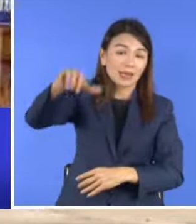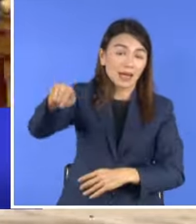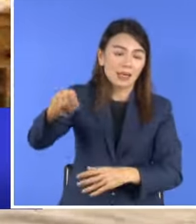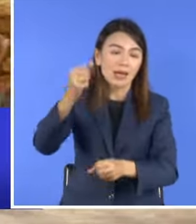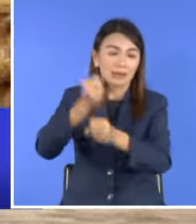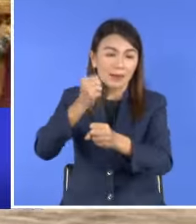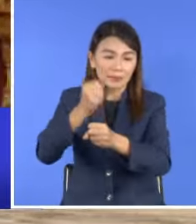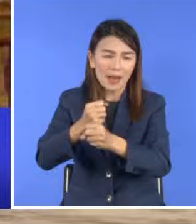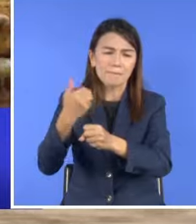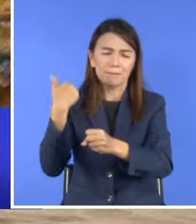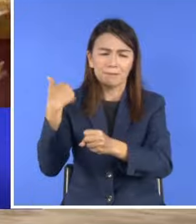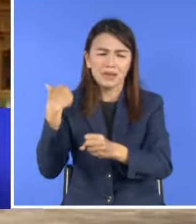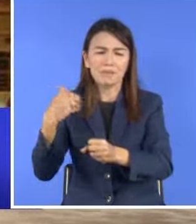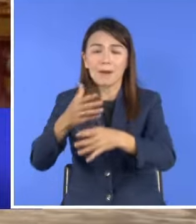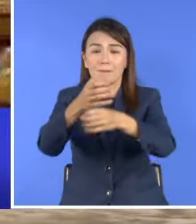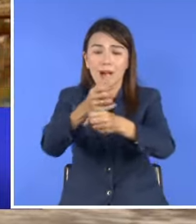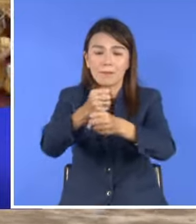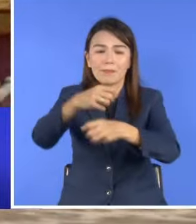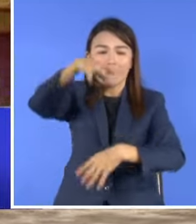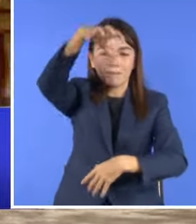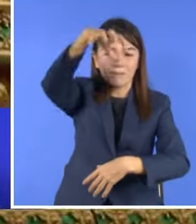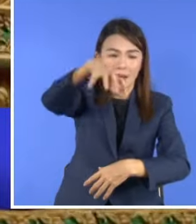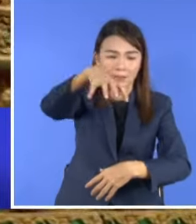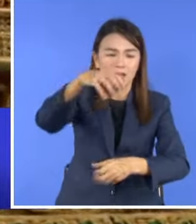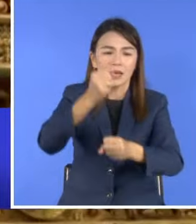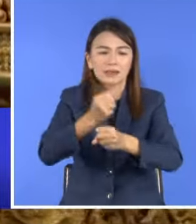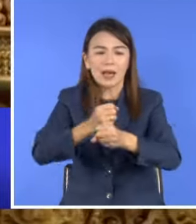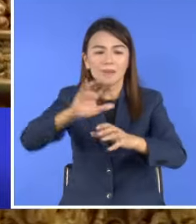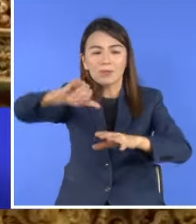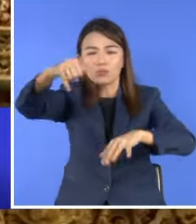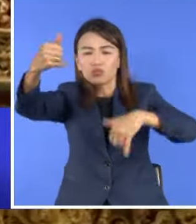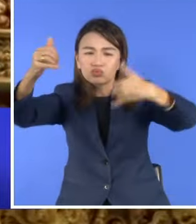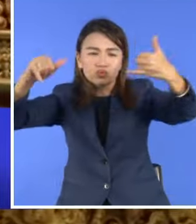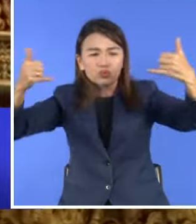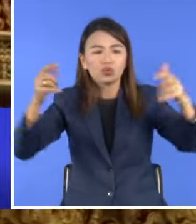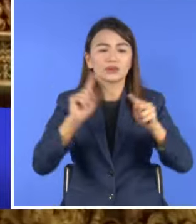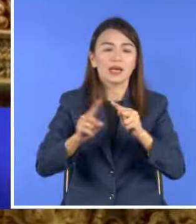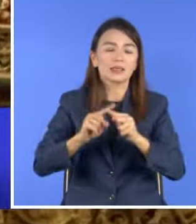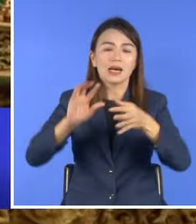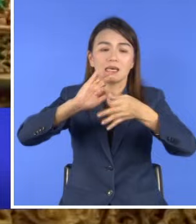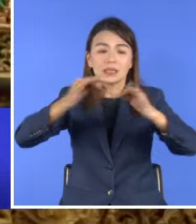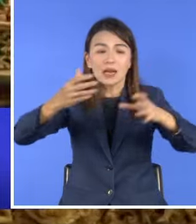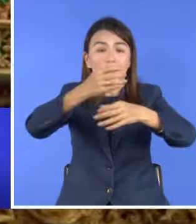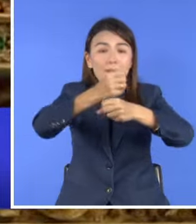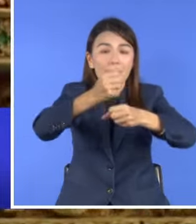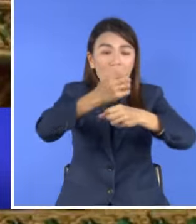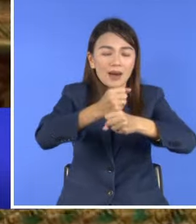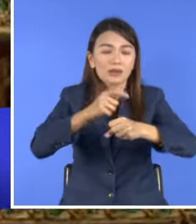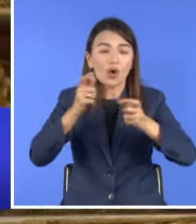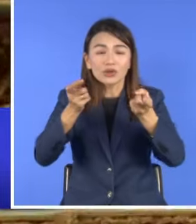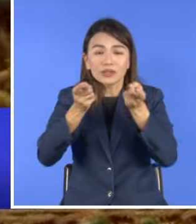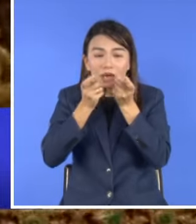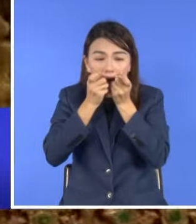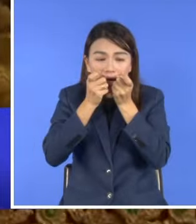มีหุ่นเทพ 16ชั้นฟ้า 15ชั้นรูปปั้นของวรรณคดีเรื่องรามเกียนเป็นเรื่องที่